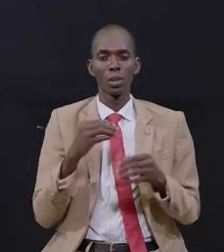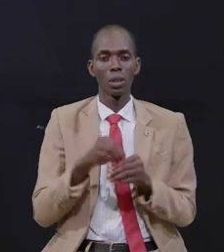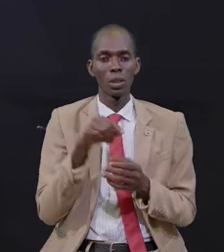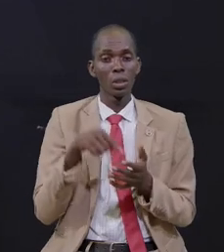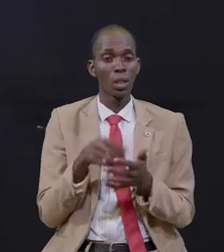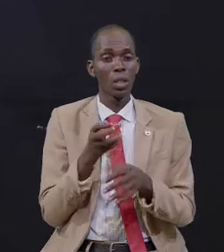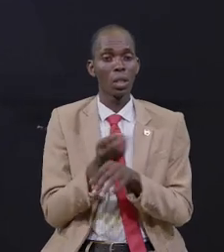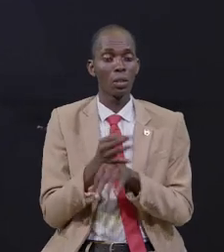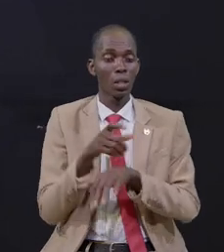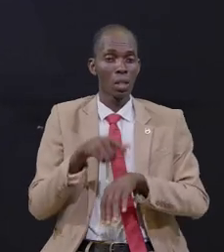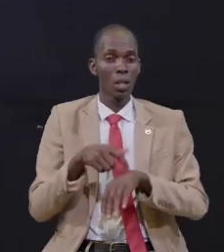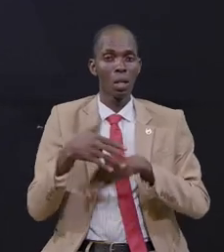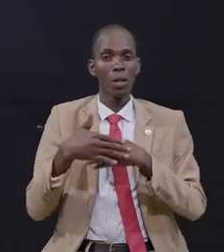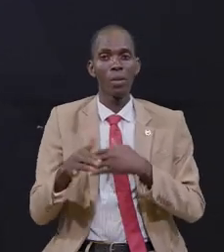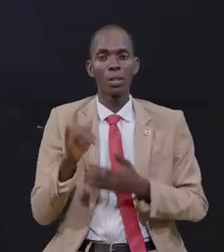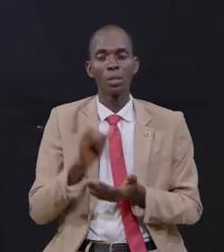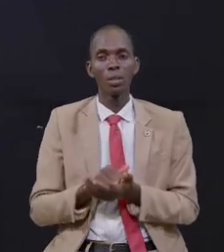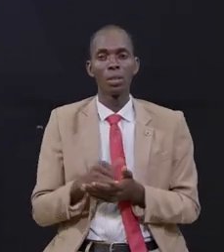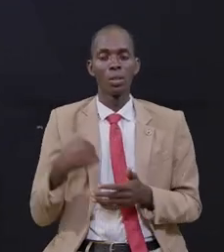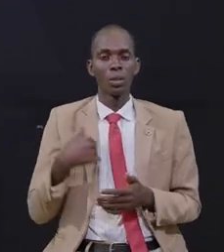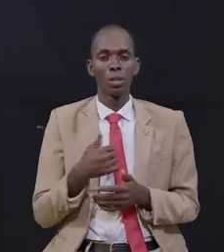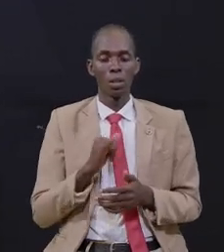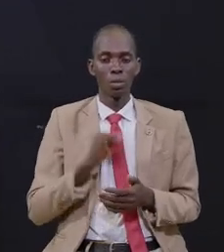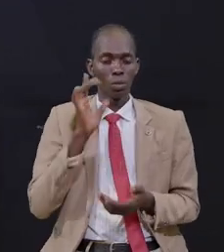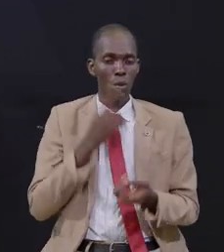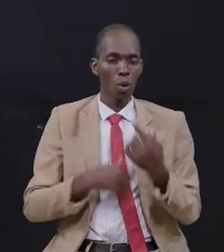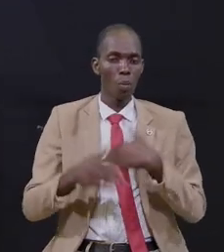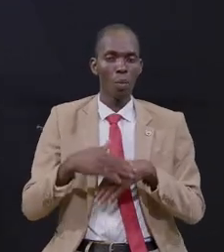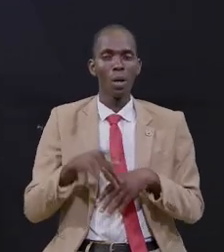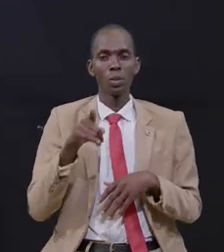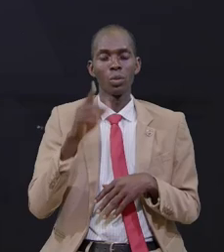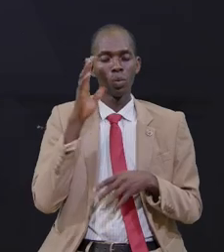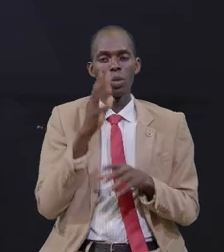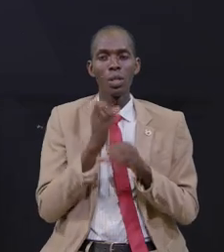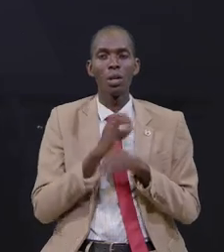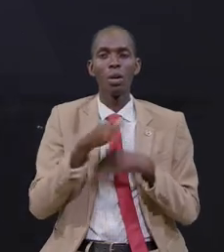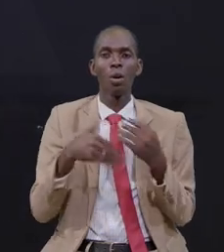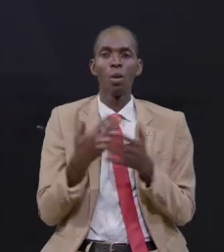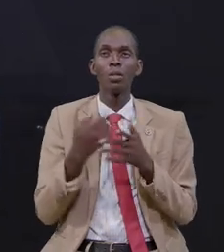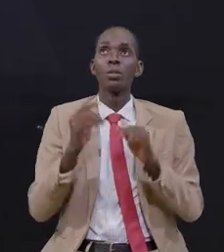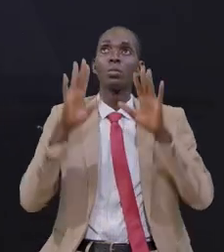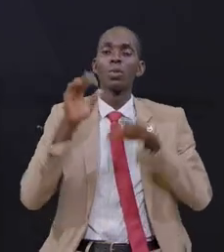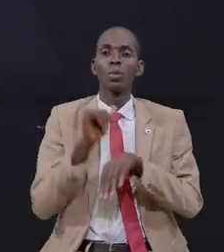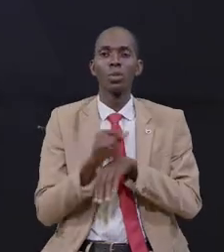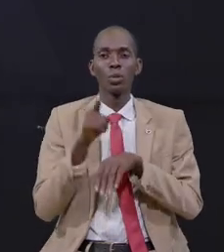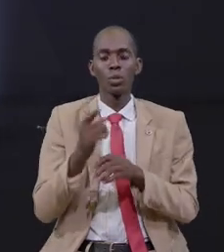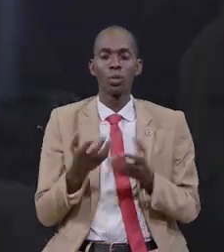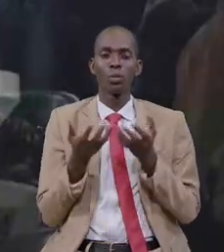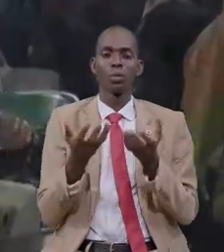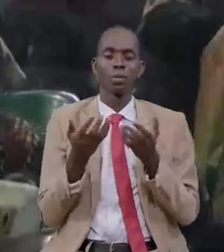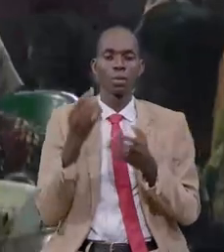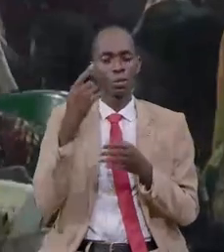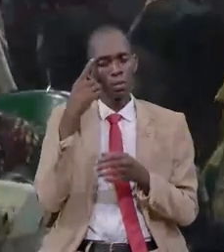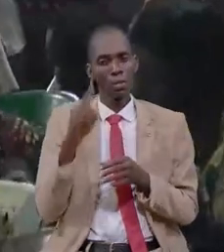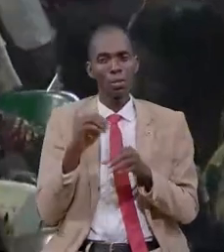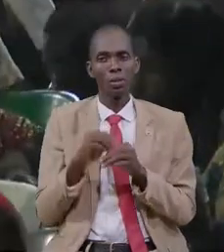Après ça, nous reviendrons et nous aurons tous les miracles que nous désirons au nom de